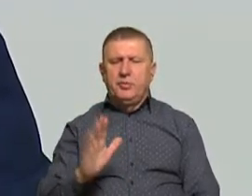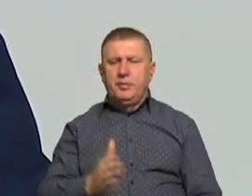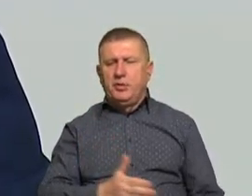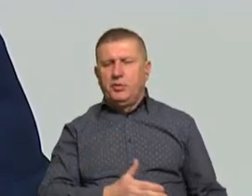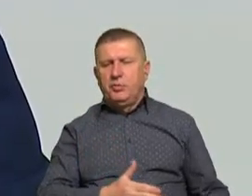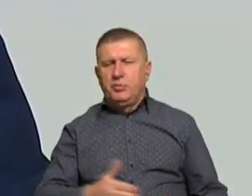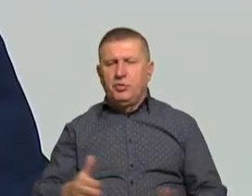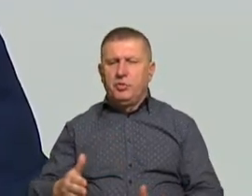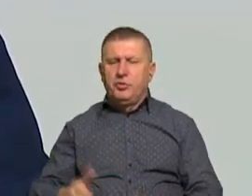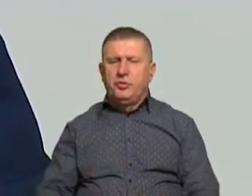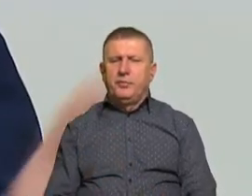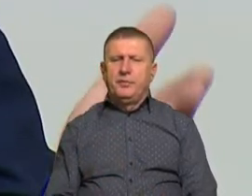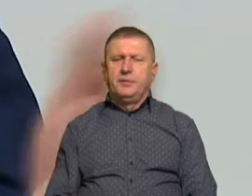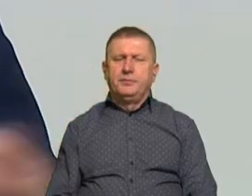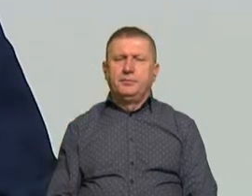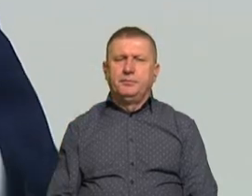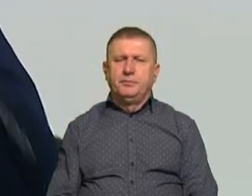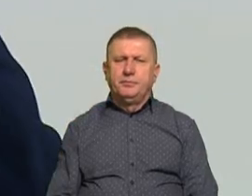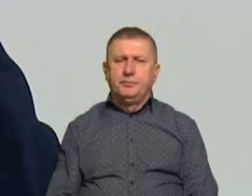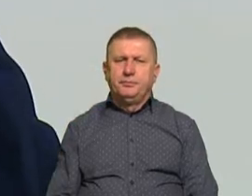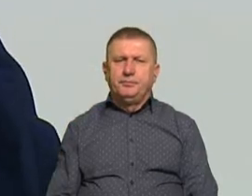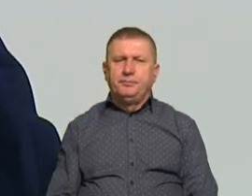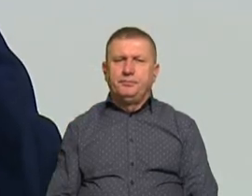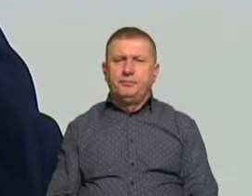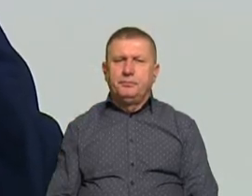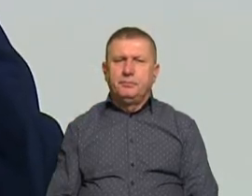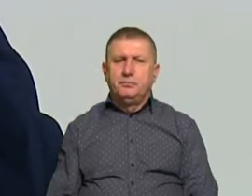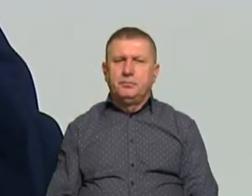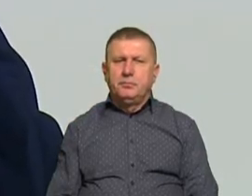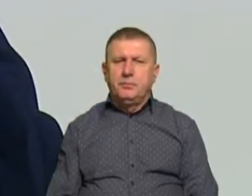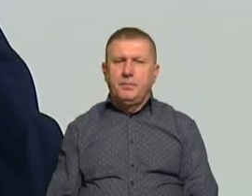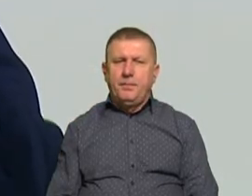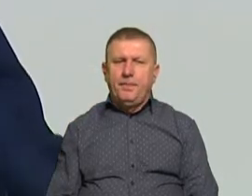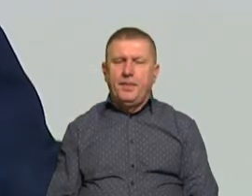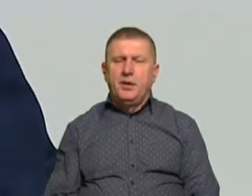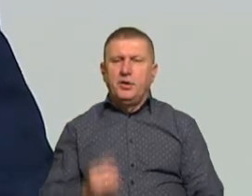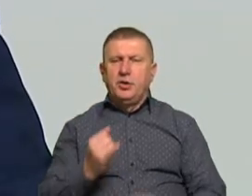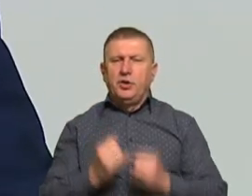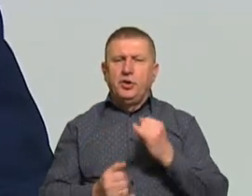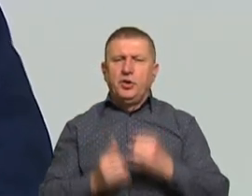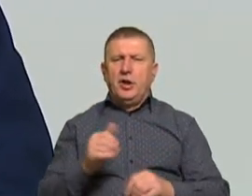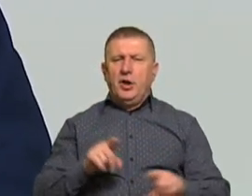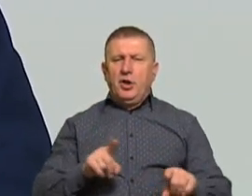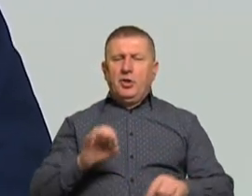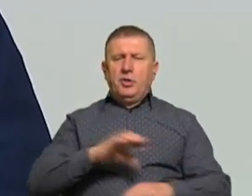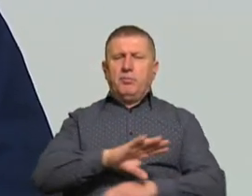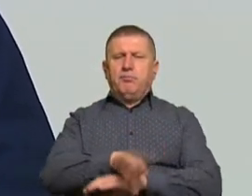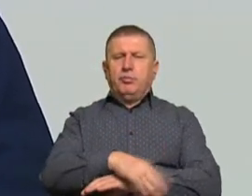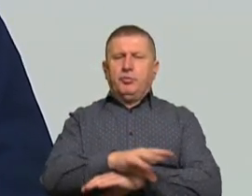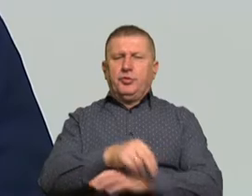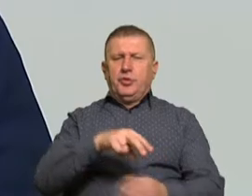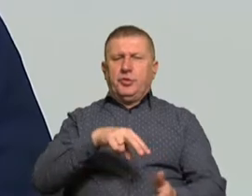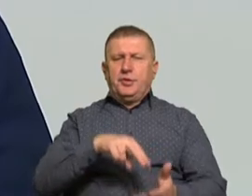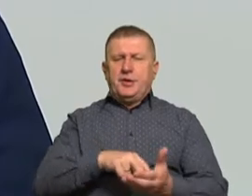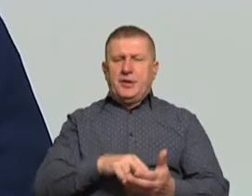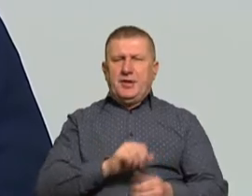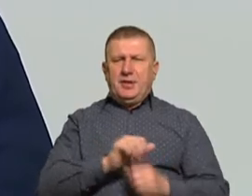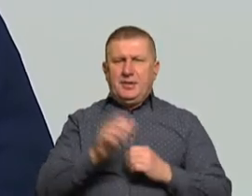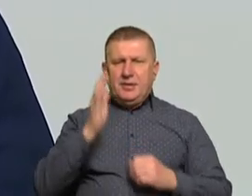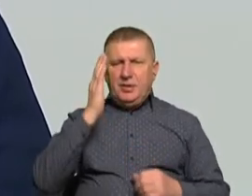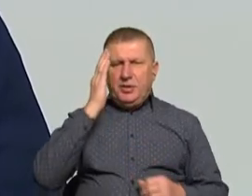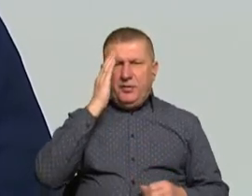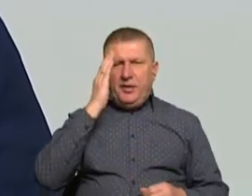tak jak pan słyszał już od pani redaktor. Jeśli chodzi o pustostany, to jest świadome i